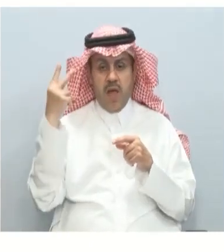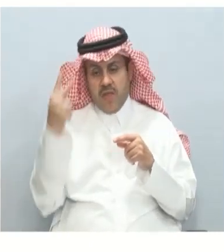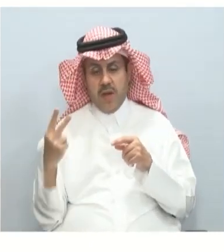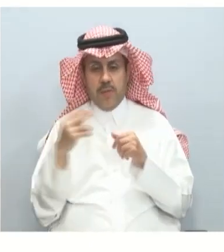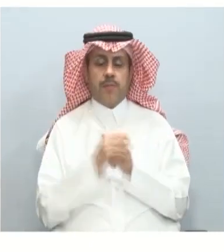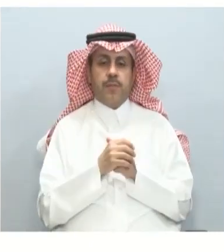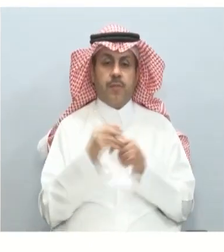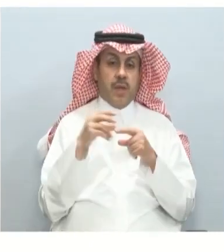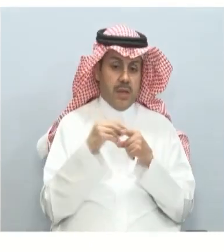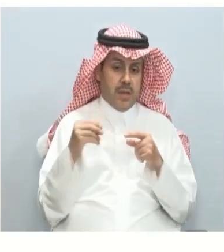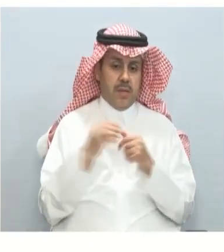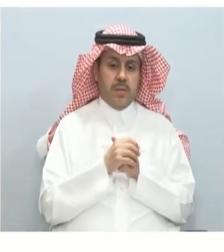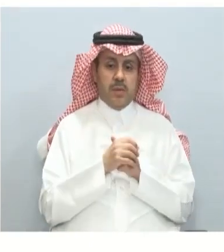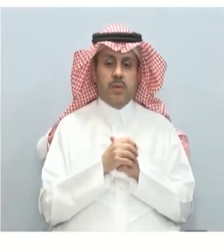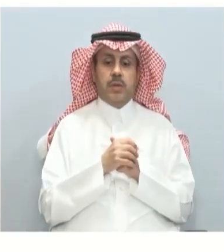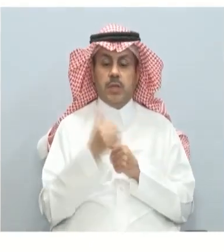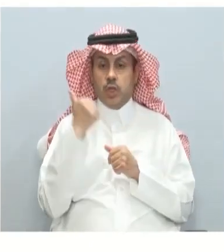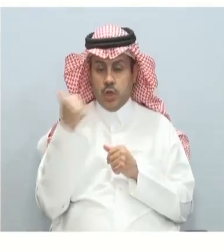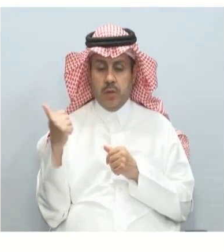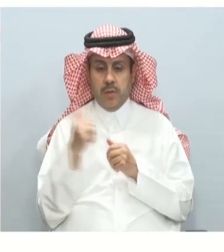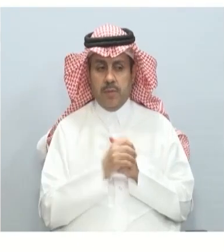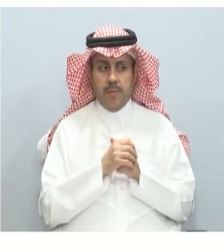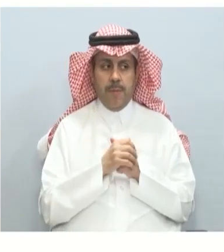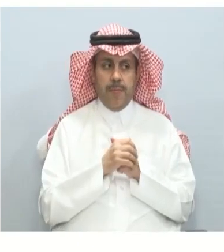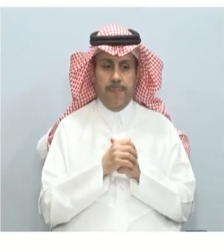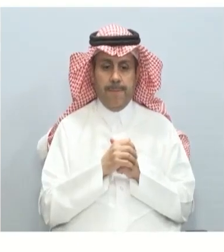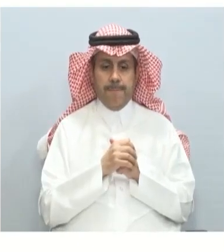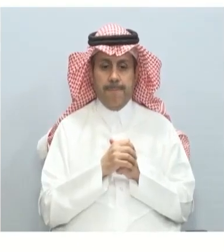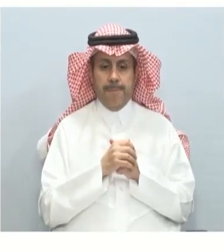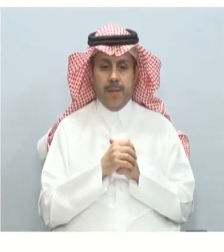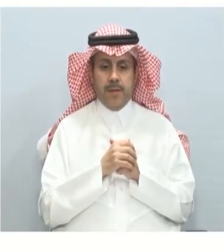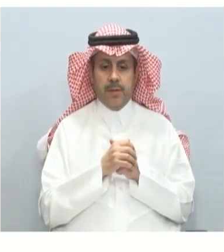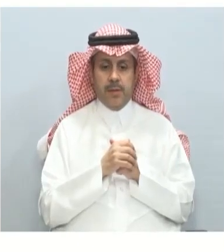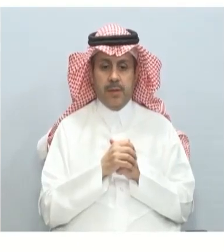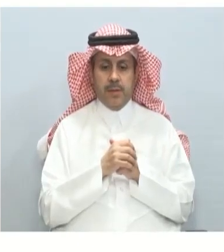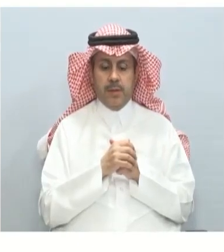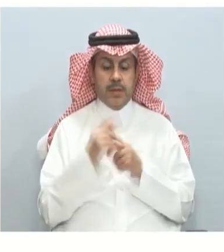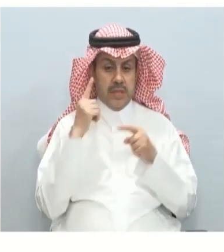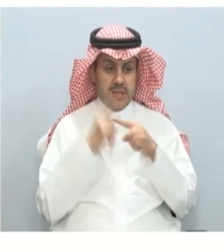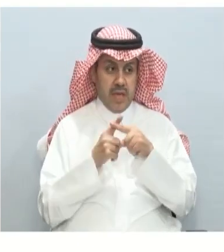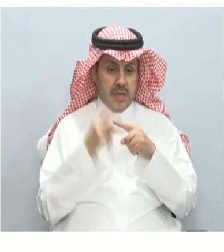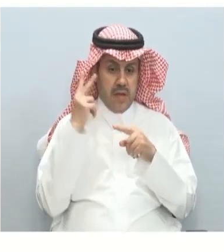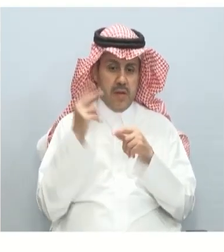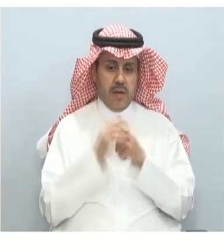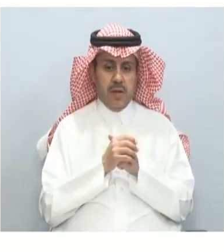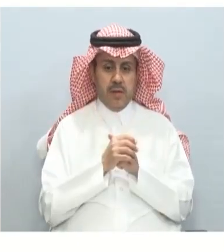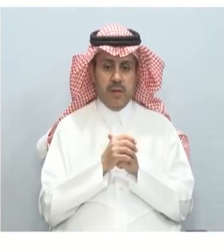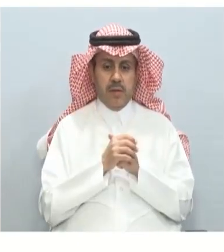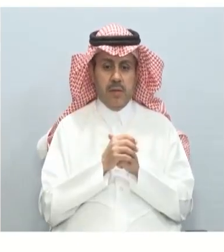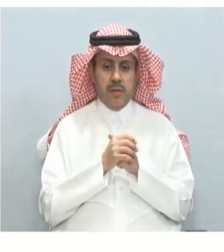راح يعطيني سالب س زائد 2 راح يكون سالب